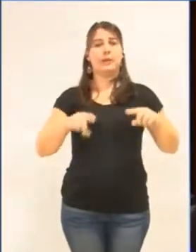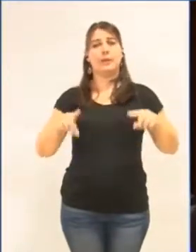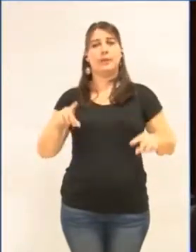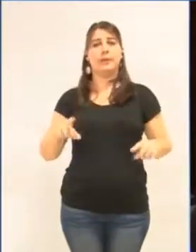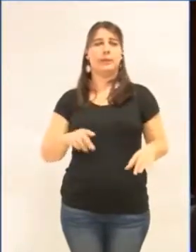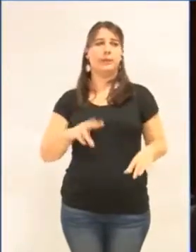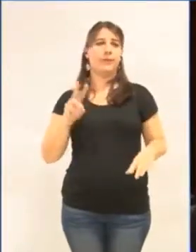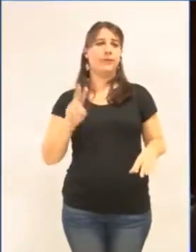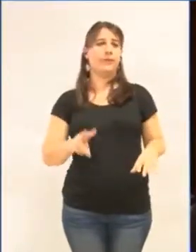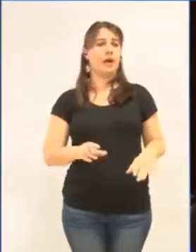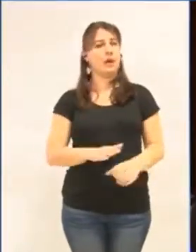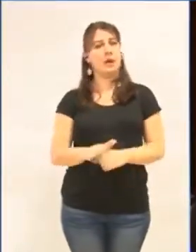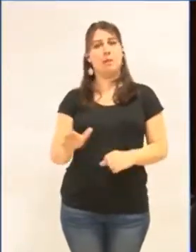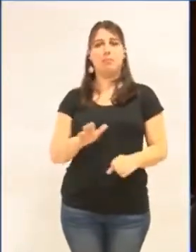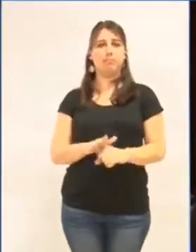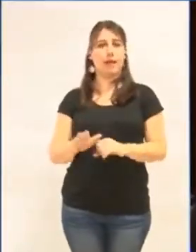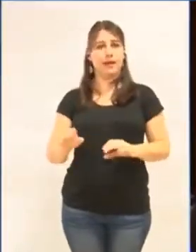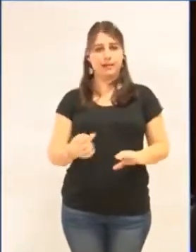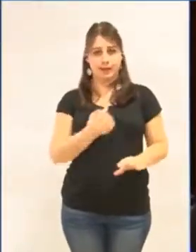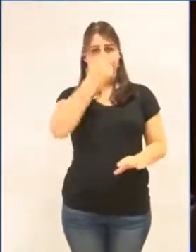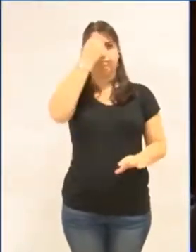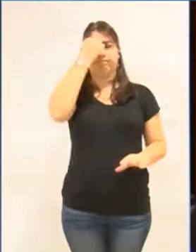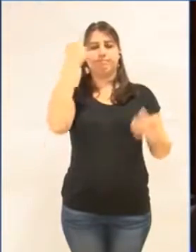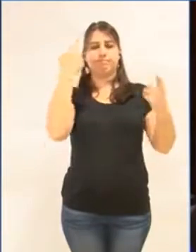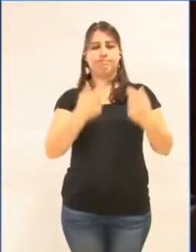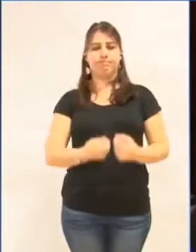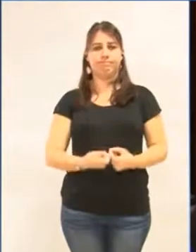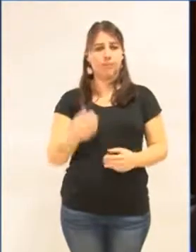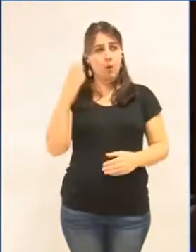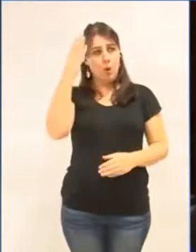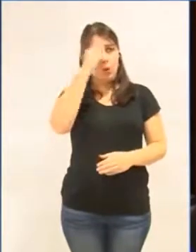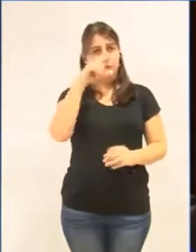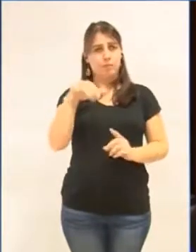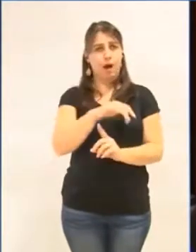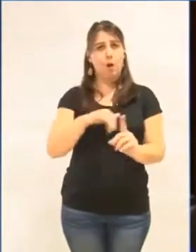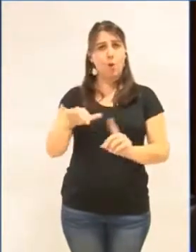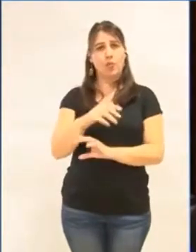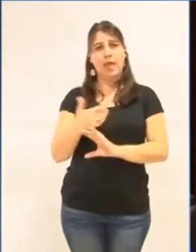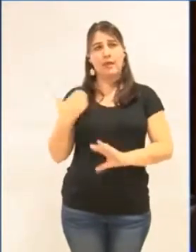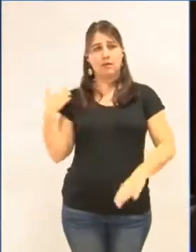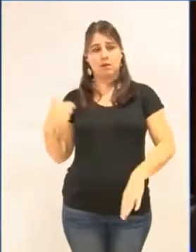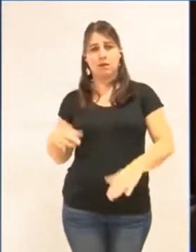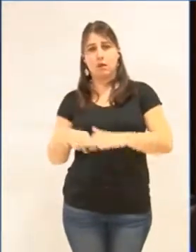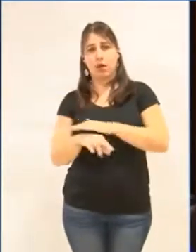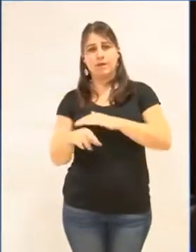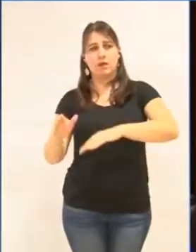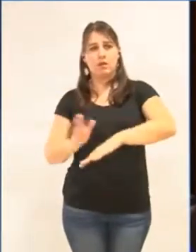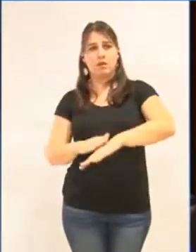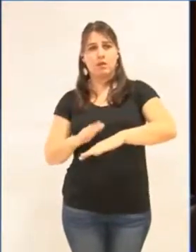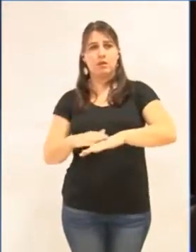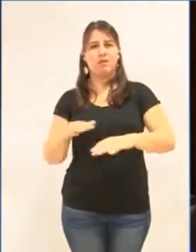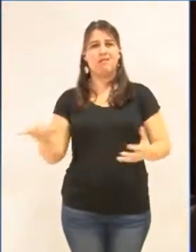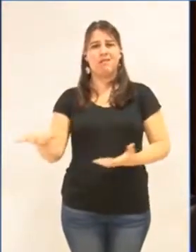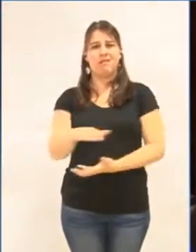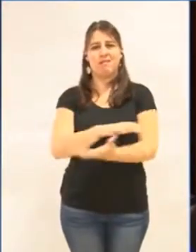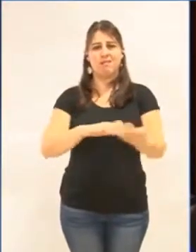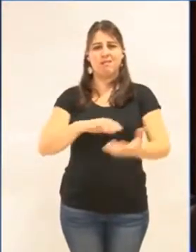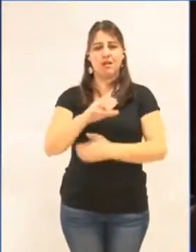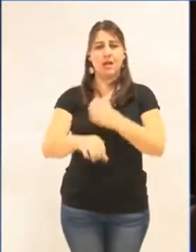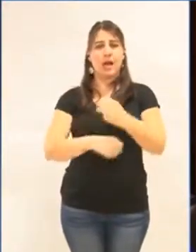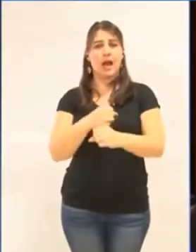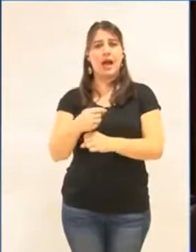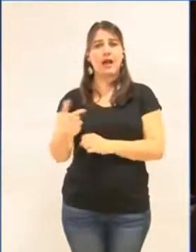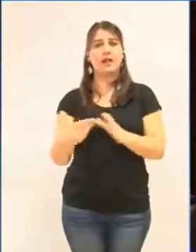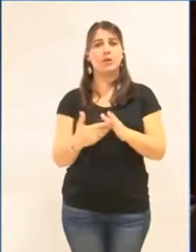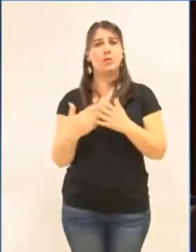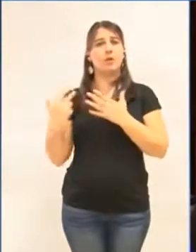suffisamment prise en compte dans un contexte qui, je le rappelle au passage, après la crise de 2008, faisait que nous